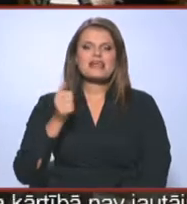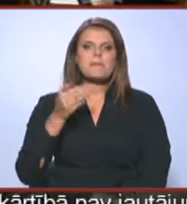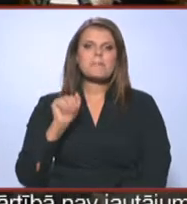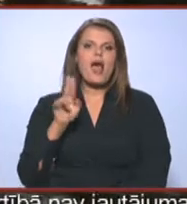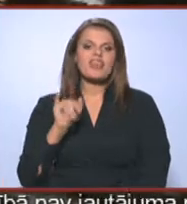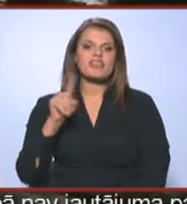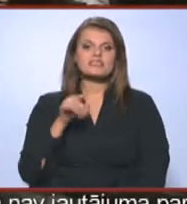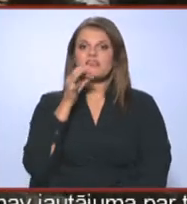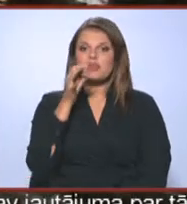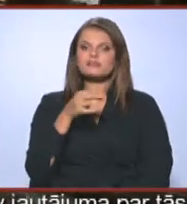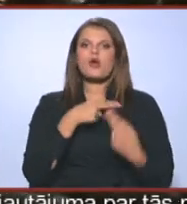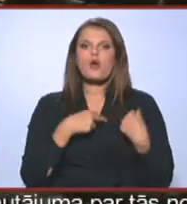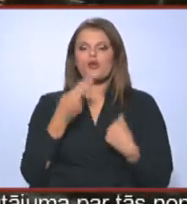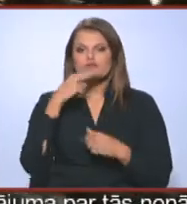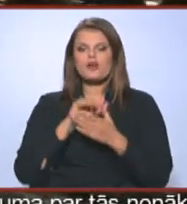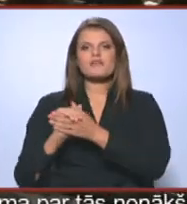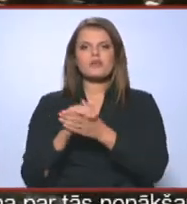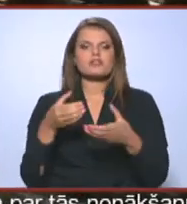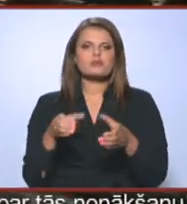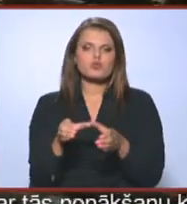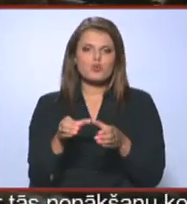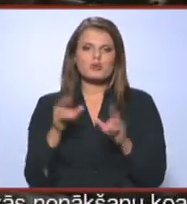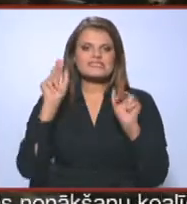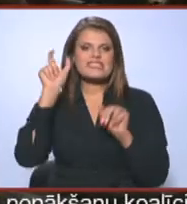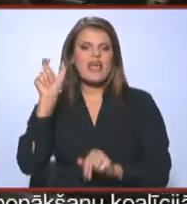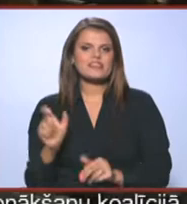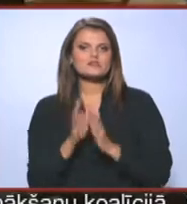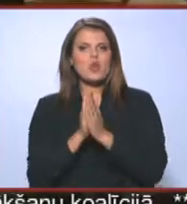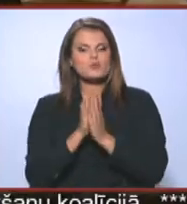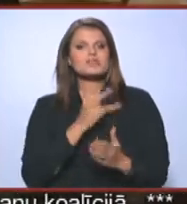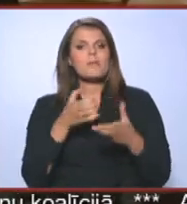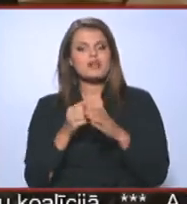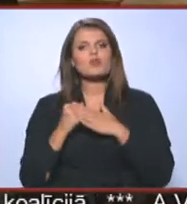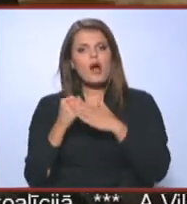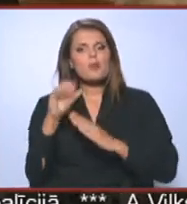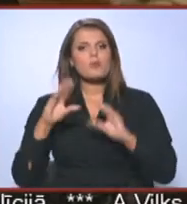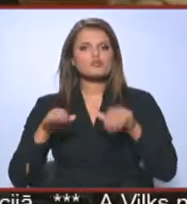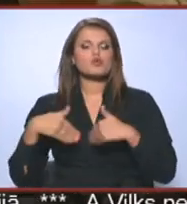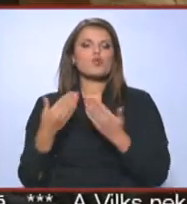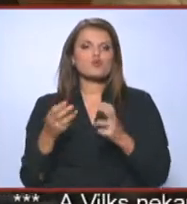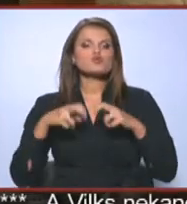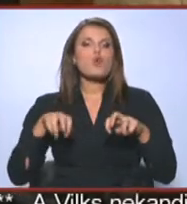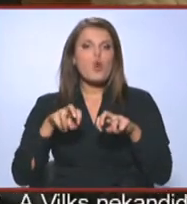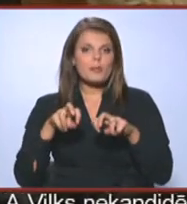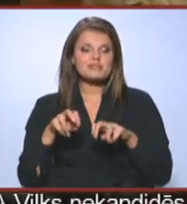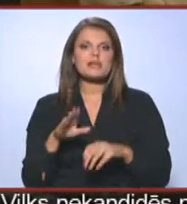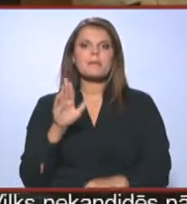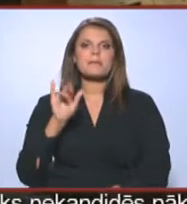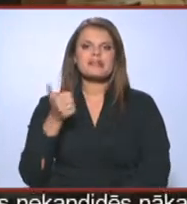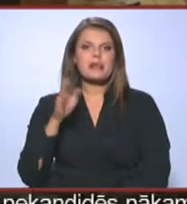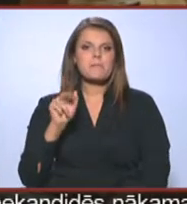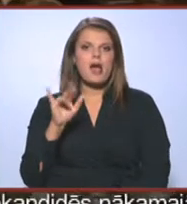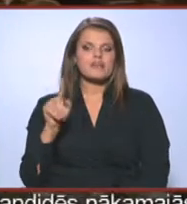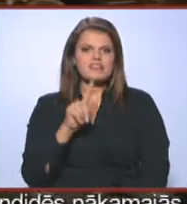atzina, ka kolēģis no vienotības frakcijas Dzintars Zaķis lūdzas partiju atbalstīt budžeta nodošanu komisijām. Brigmanis gan pagaidām